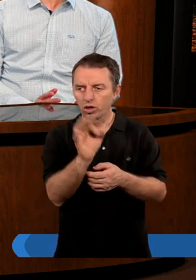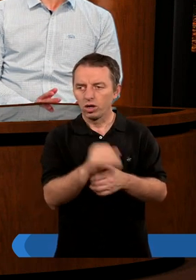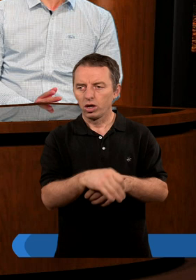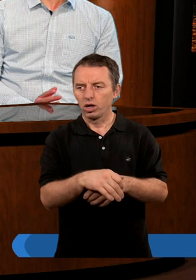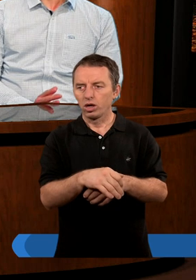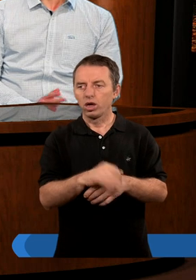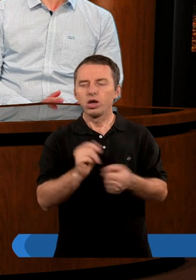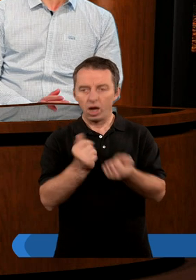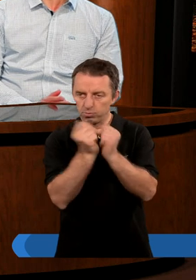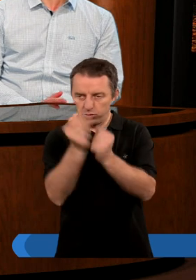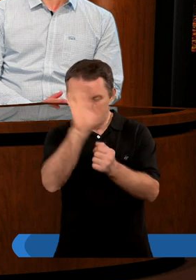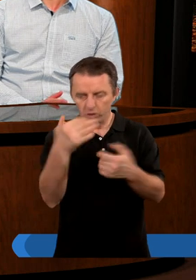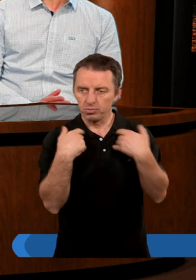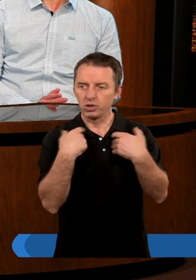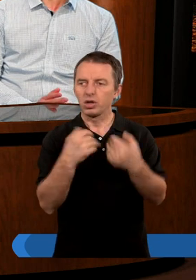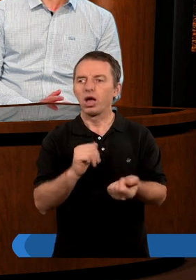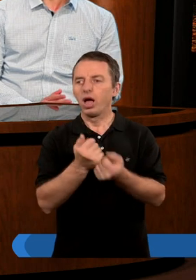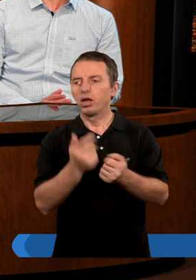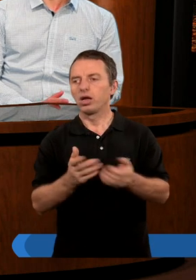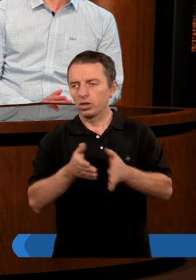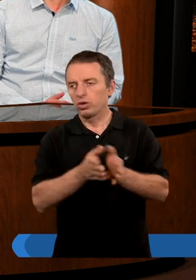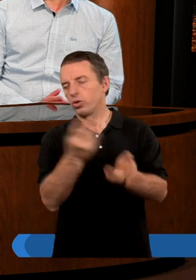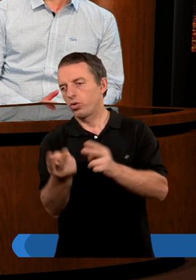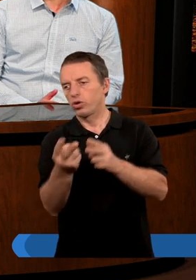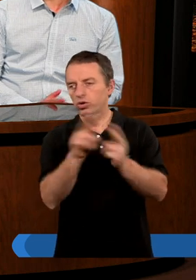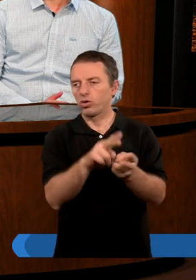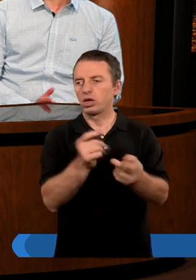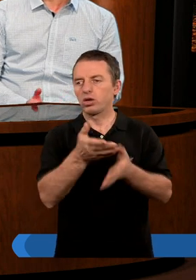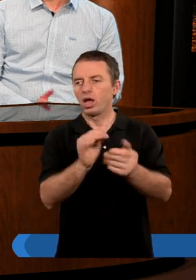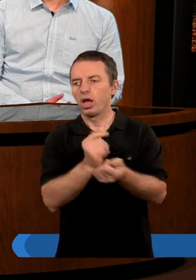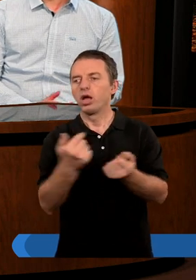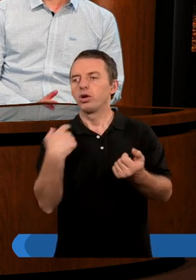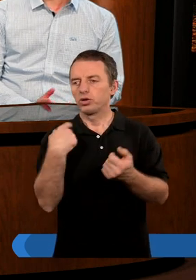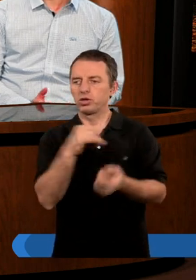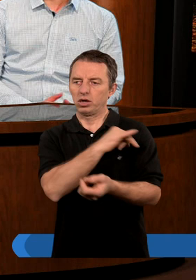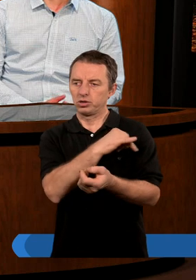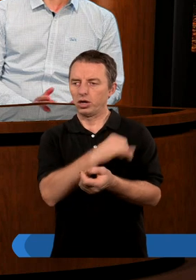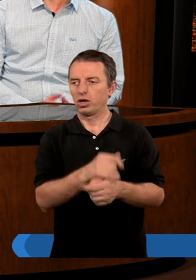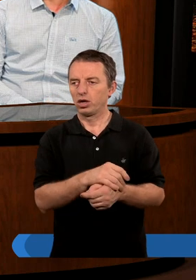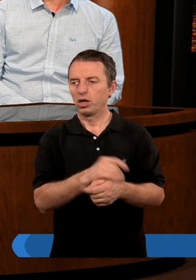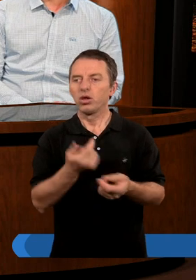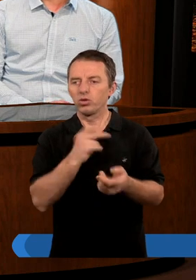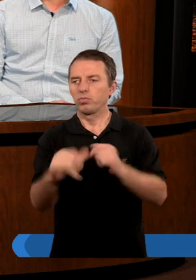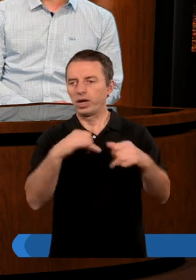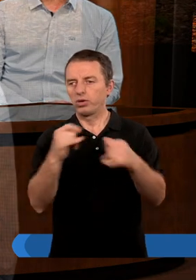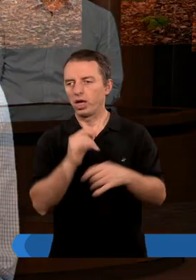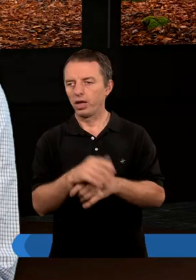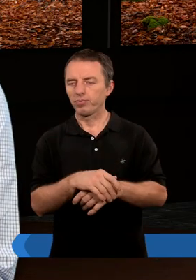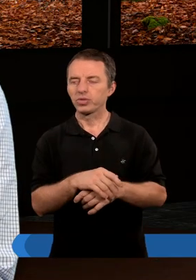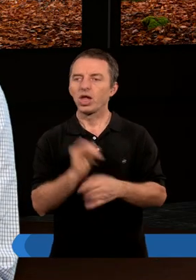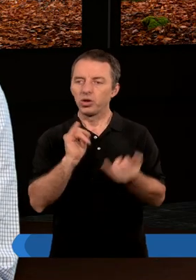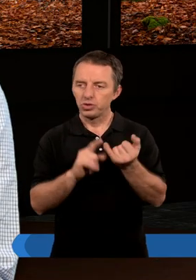że jest albo z Bogiem życie, strona, jedna i druga strona, albo życie z grzechem i grzech nad tobą panuje.